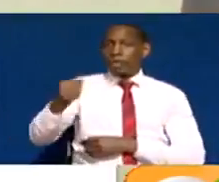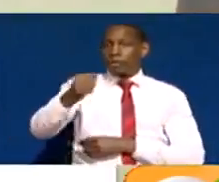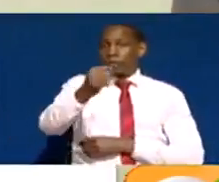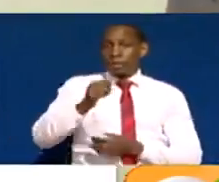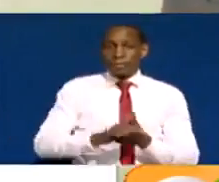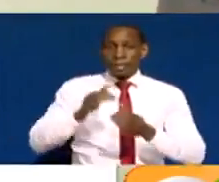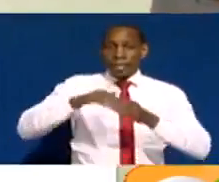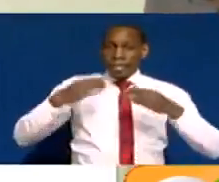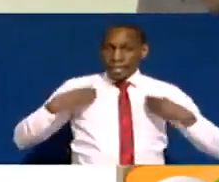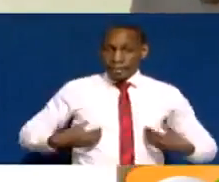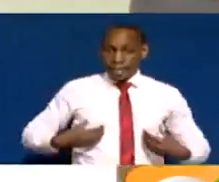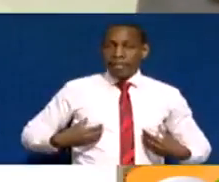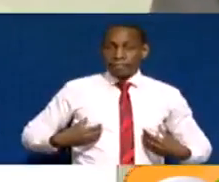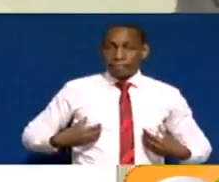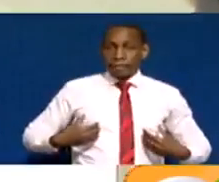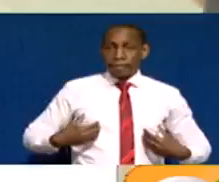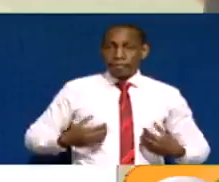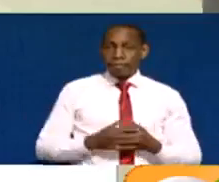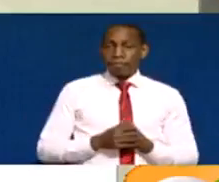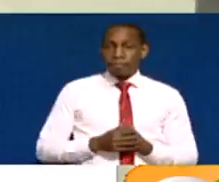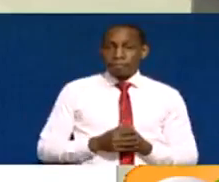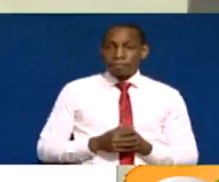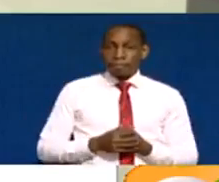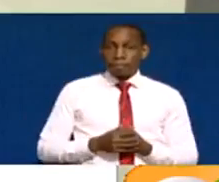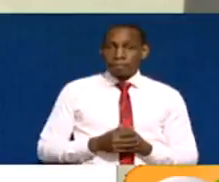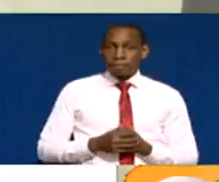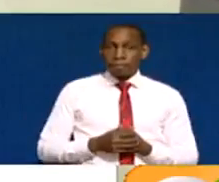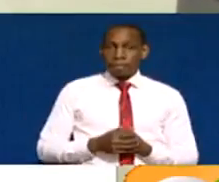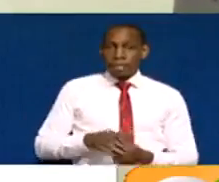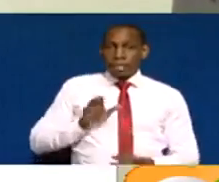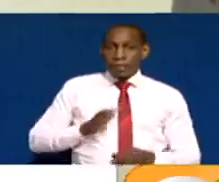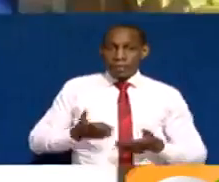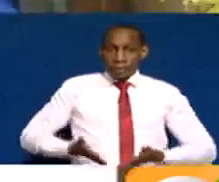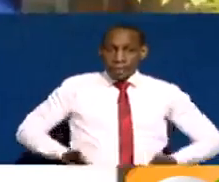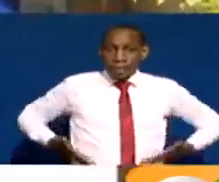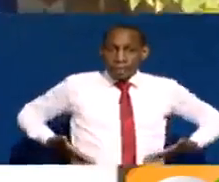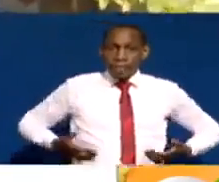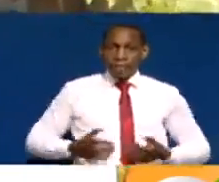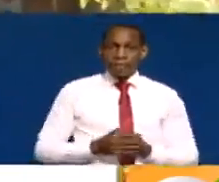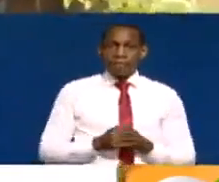Inside that bag are women panties.